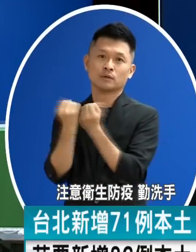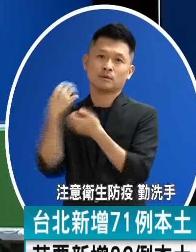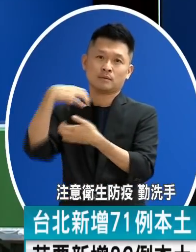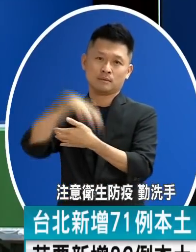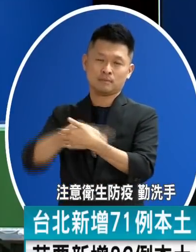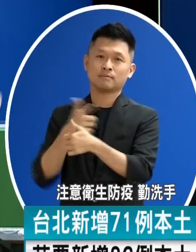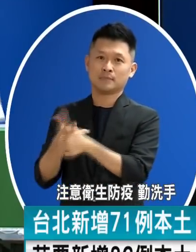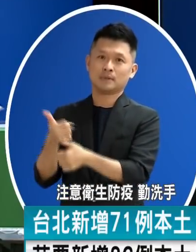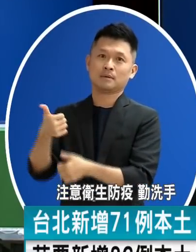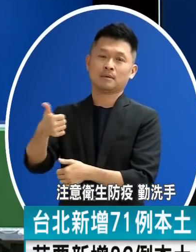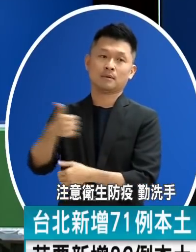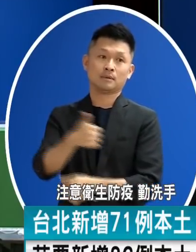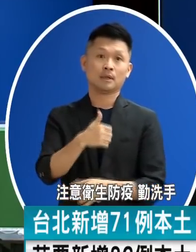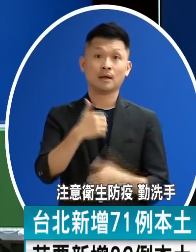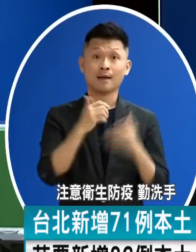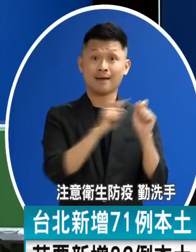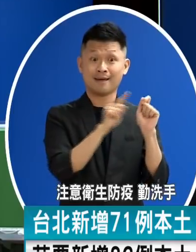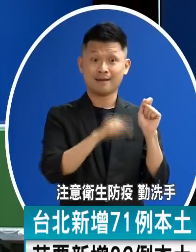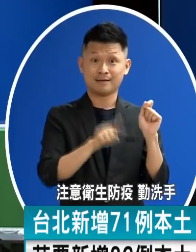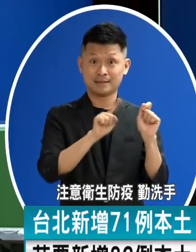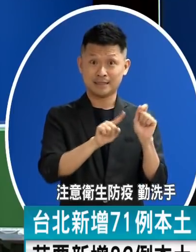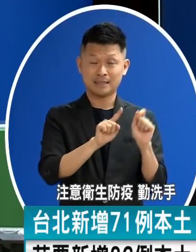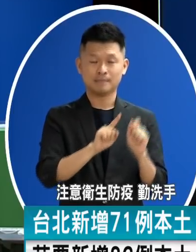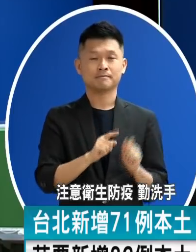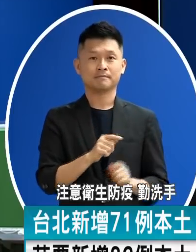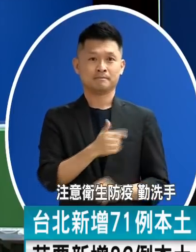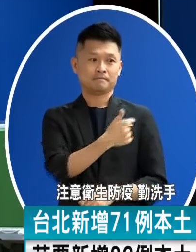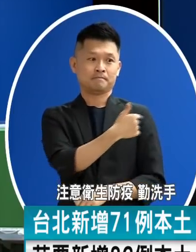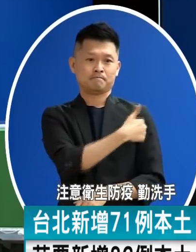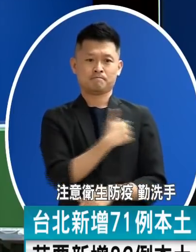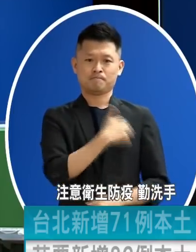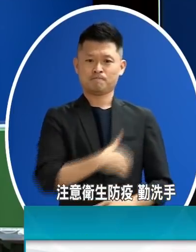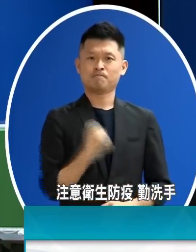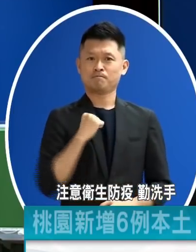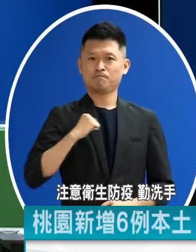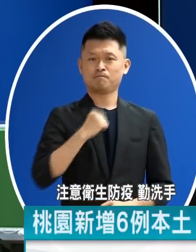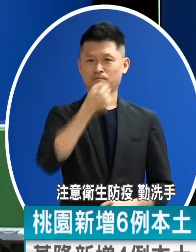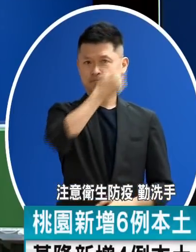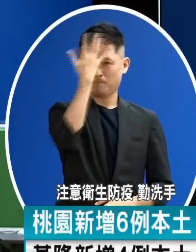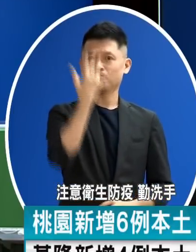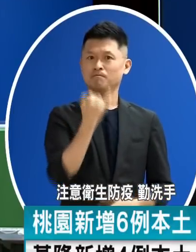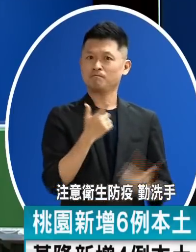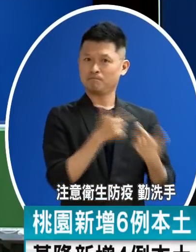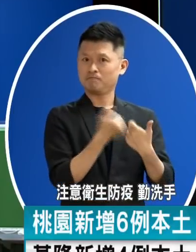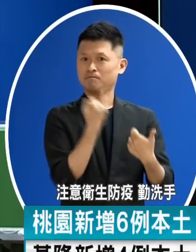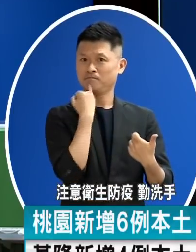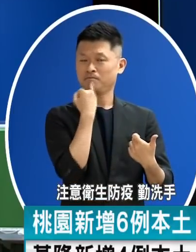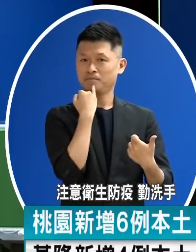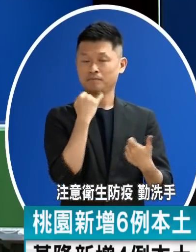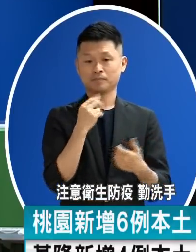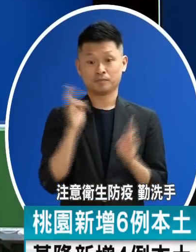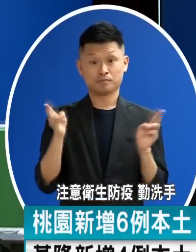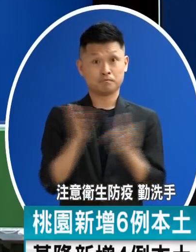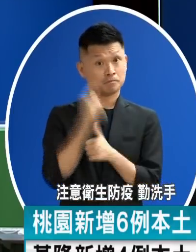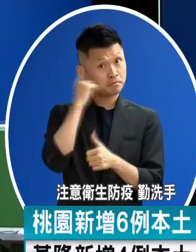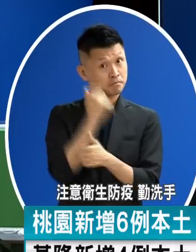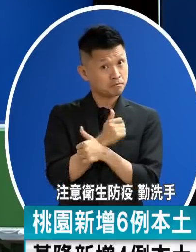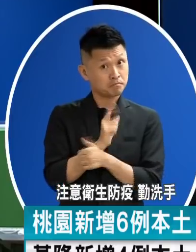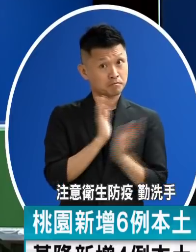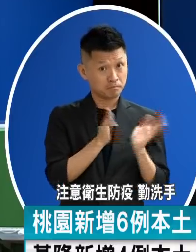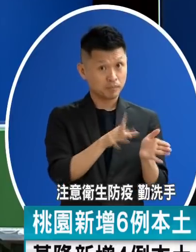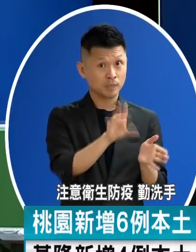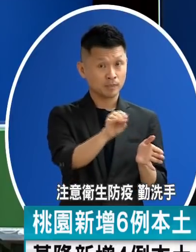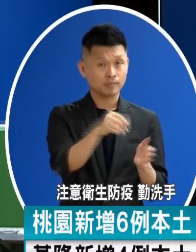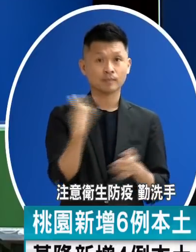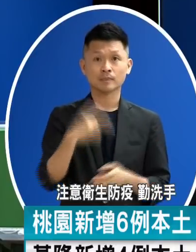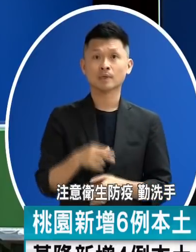心一点，然后把 AZ 留给对疫苗死亡反应相对比较低的年轻人，指挥中心有考虑吗？那另外带环宇